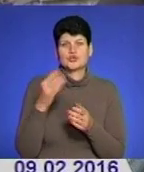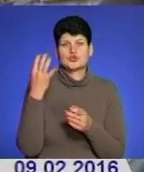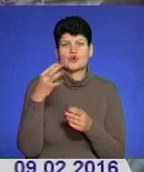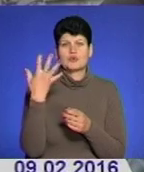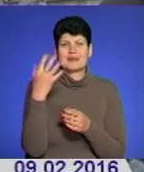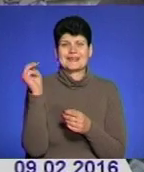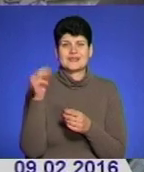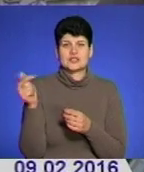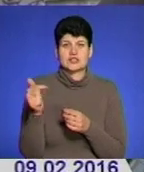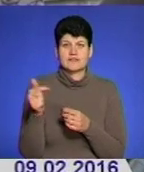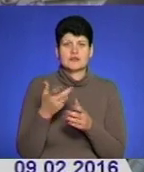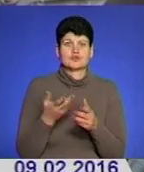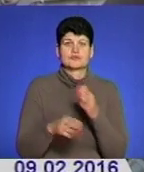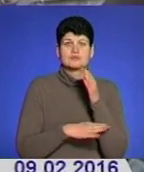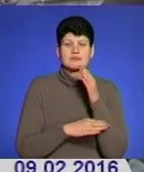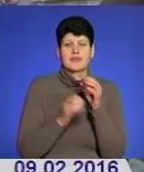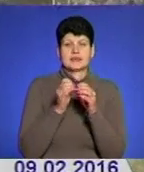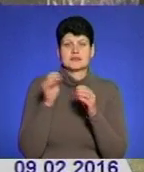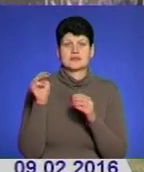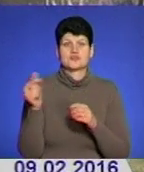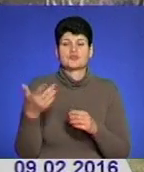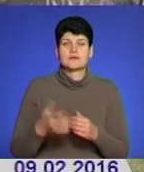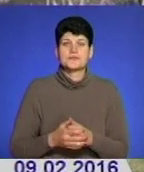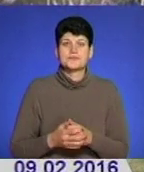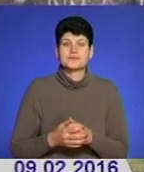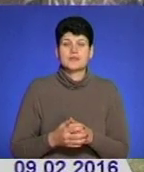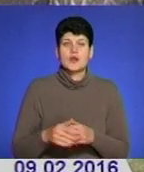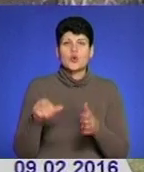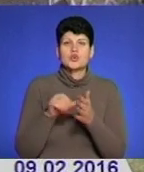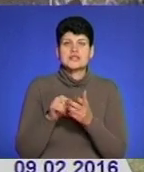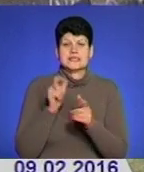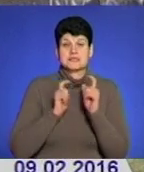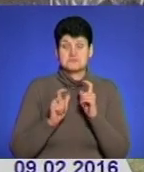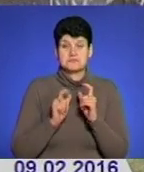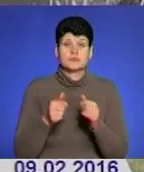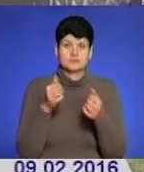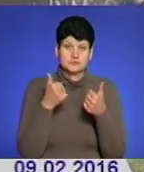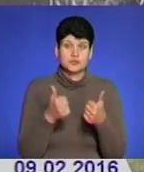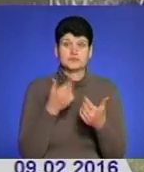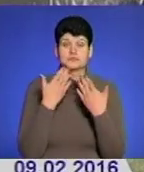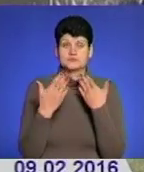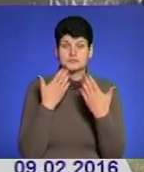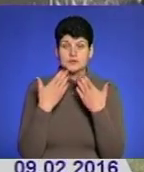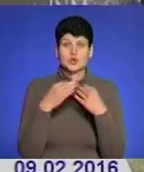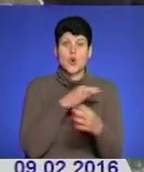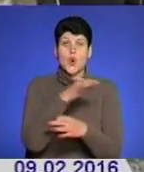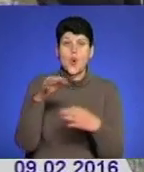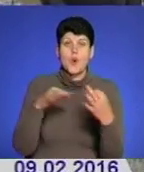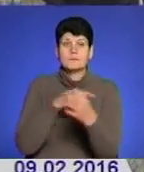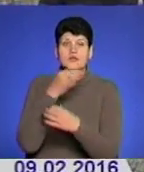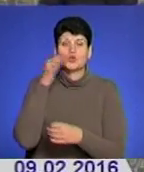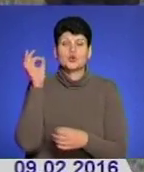45 тисяч гривень. Якщо потікаємо, вийде 10 тисяч гривень. Учасники семінару схвально поставилися до обміну досвідом у такому форматі та